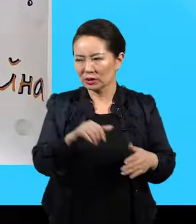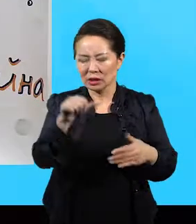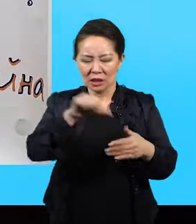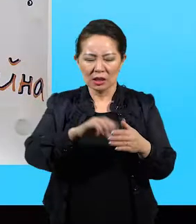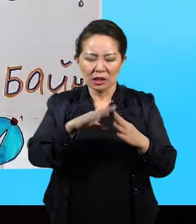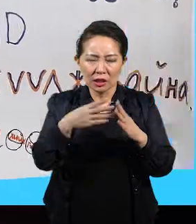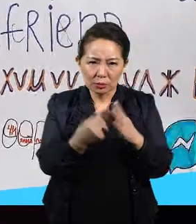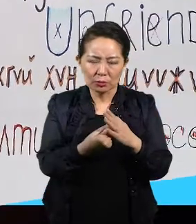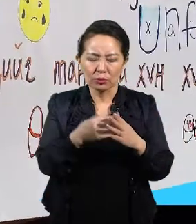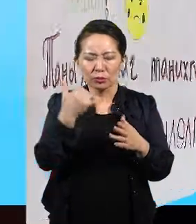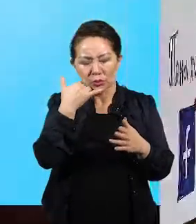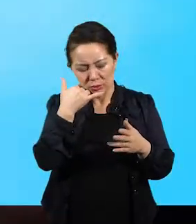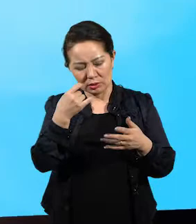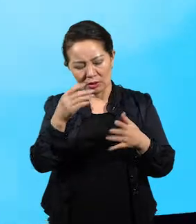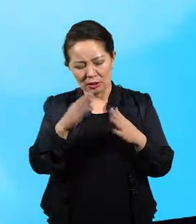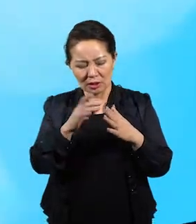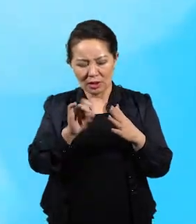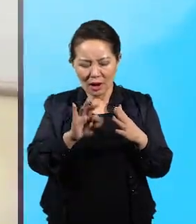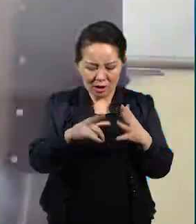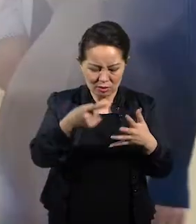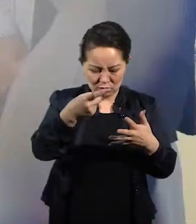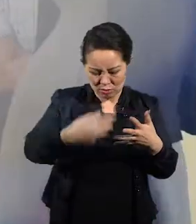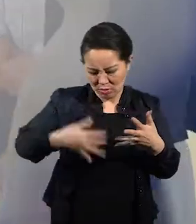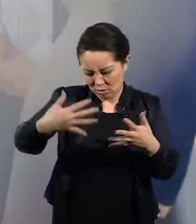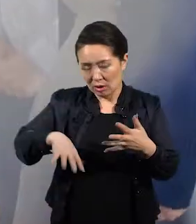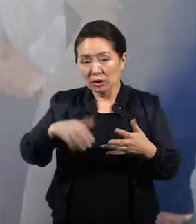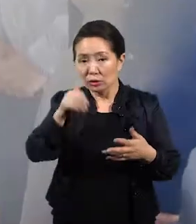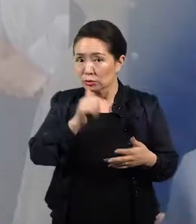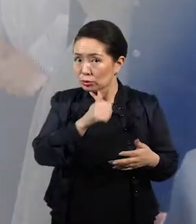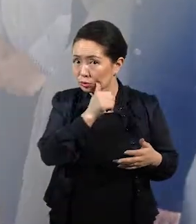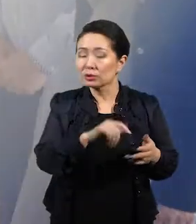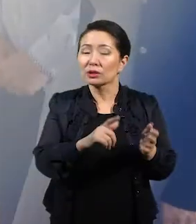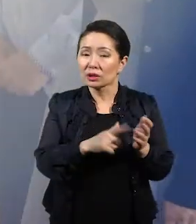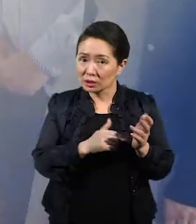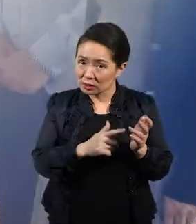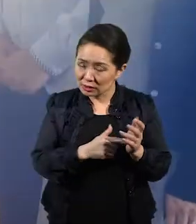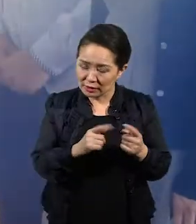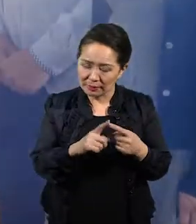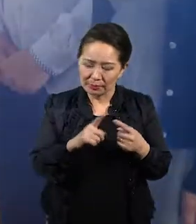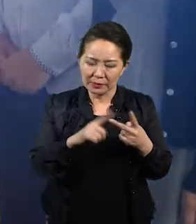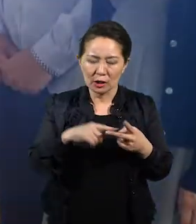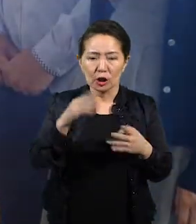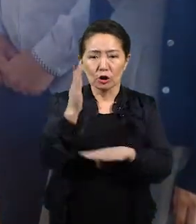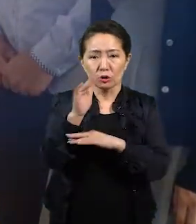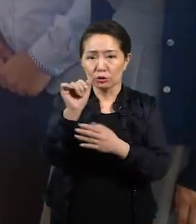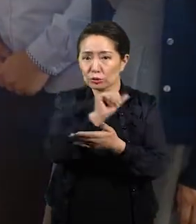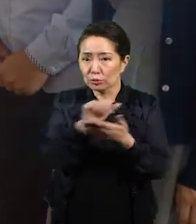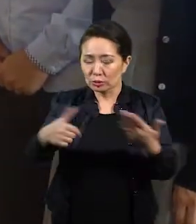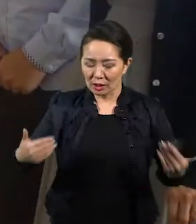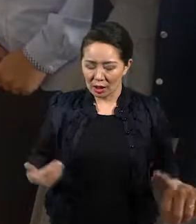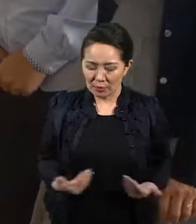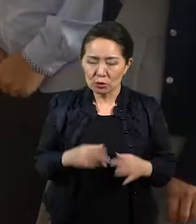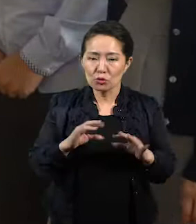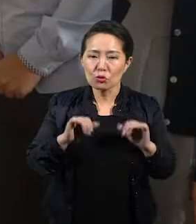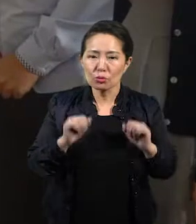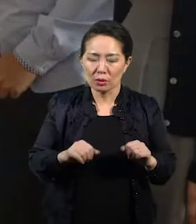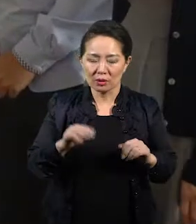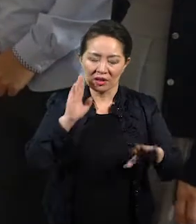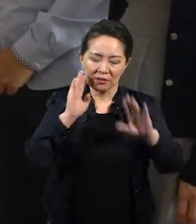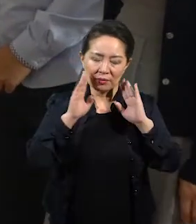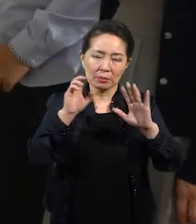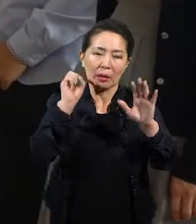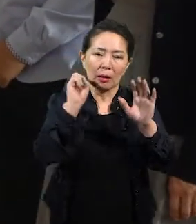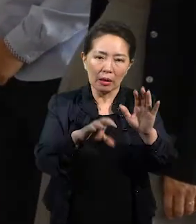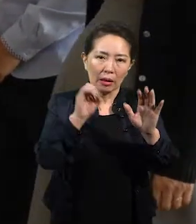бүлийн хүмүүс, утасны дугаар, гэрийн хаяг гэдэргээд хэдүүсээ бүгдийг нууцлах хэрэгтэй. Мөн тэр өдөр тутмын амьдралдаа болж байгаа бүх зүйлийг Facebook